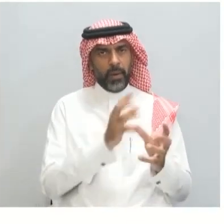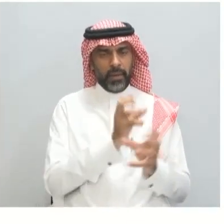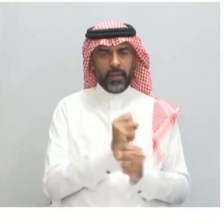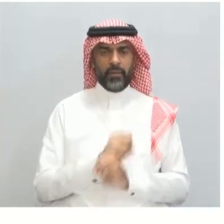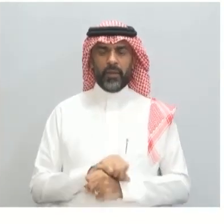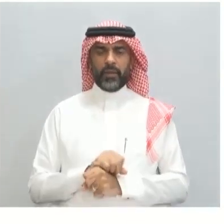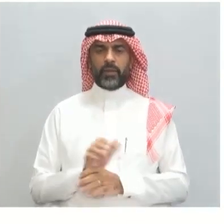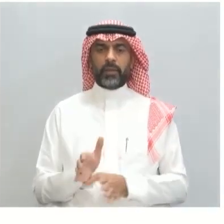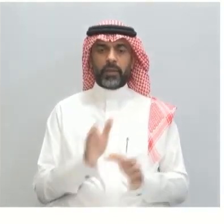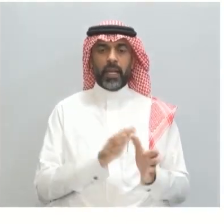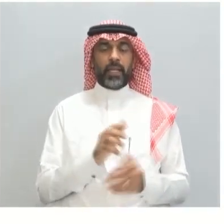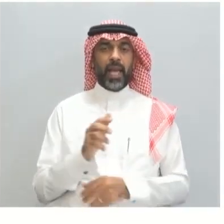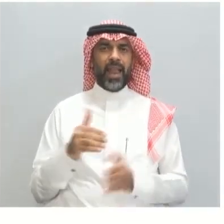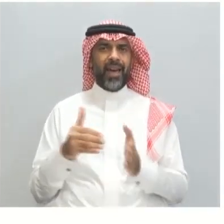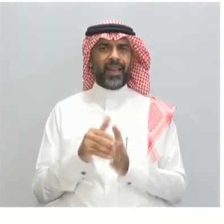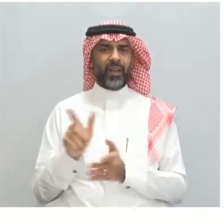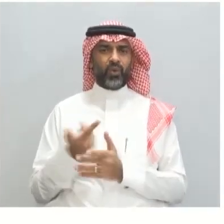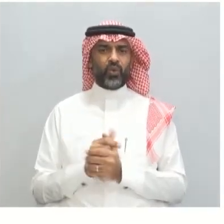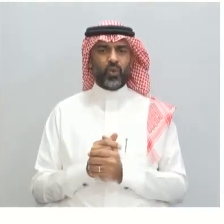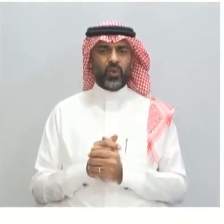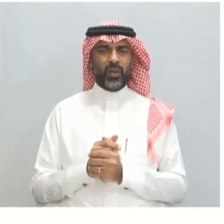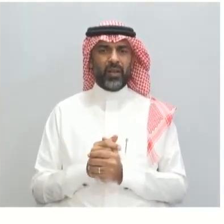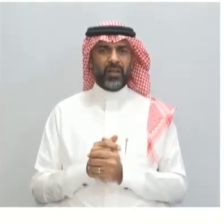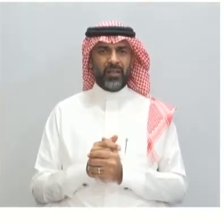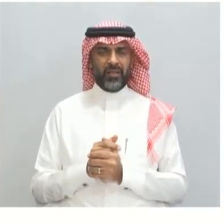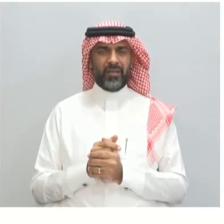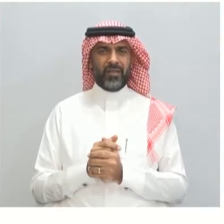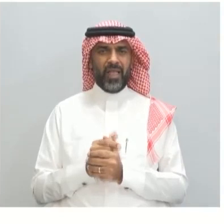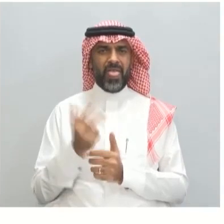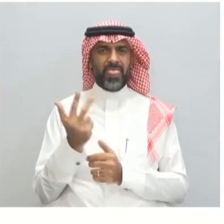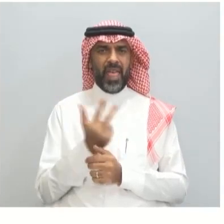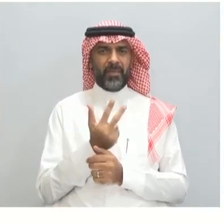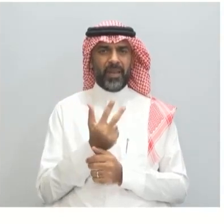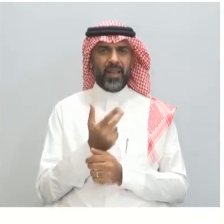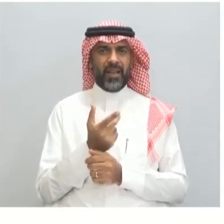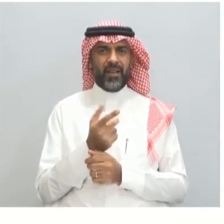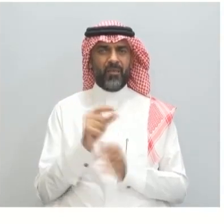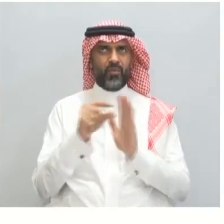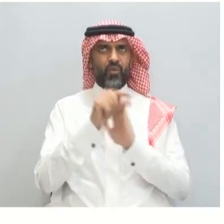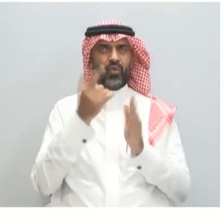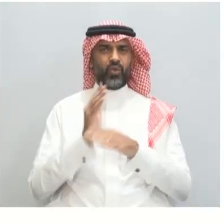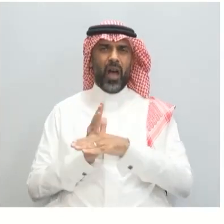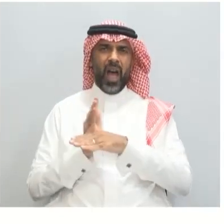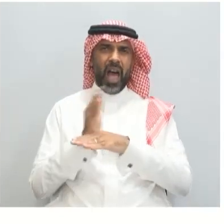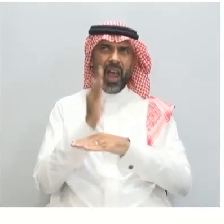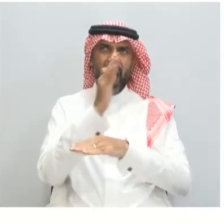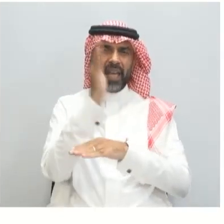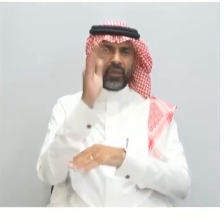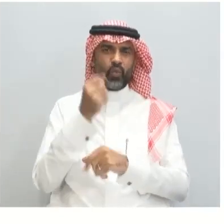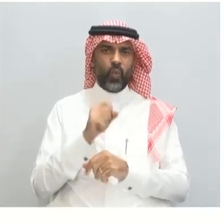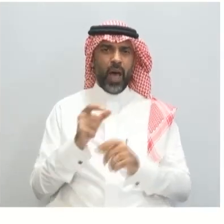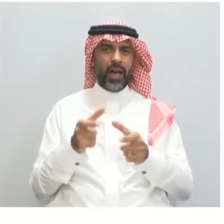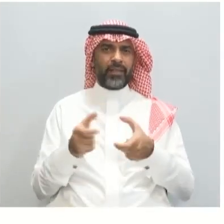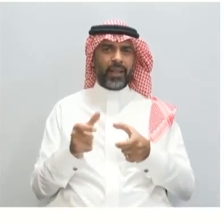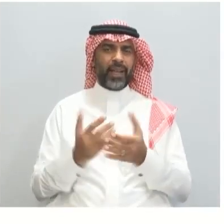ثم انتقلنا الى الوحده الاخيره وهي الوحده الثامنه التي من خلالها تعرفنا على الخرائط والتقنيات